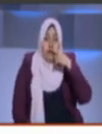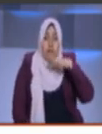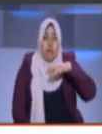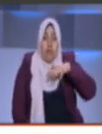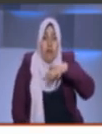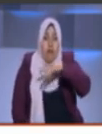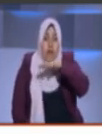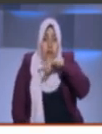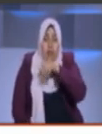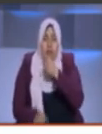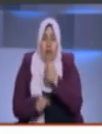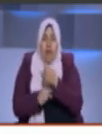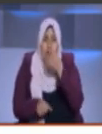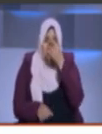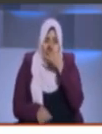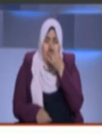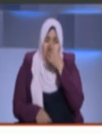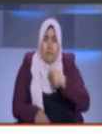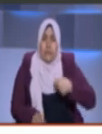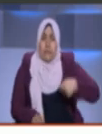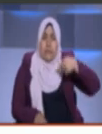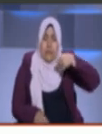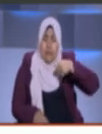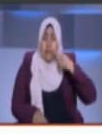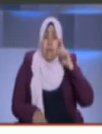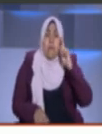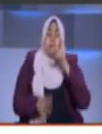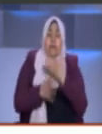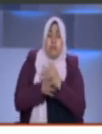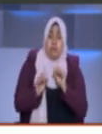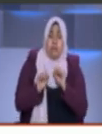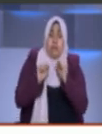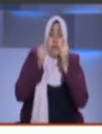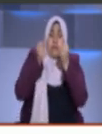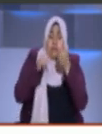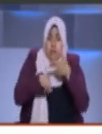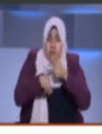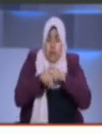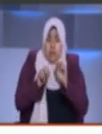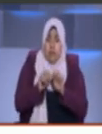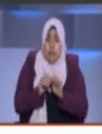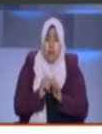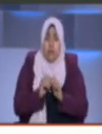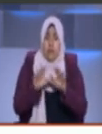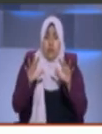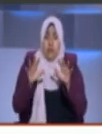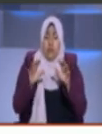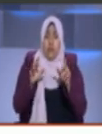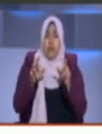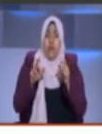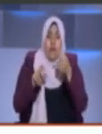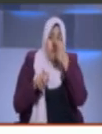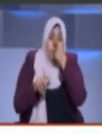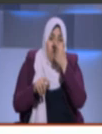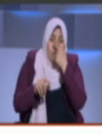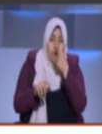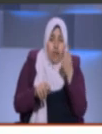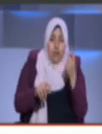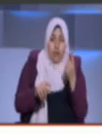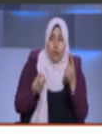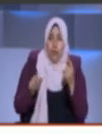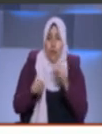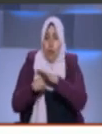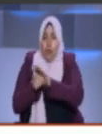تزداد، وإذا بنينا عليها أيضا انتشار الإنفلونزا وانتشار الكورونا،